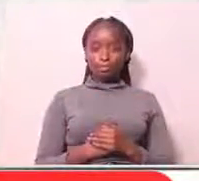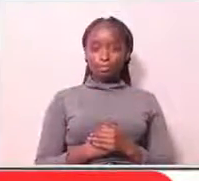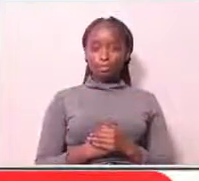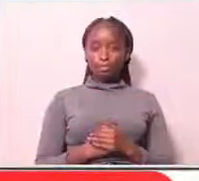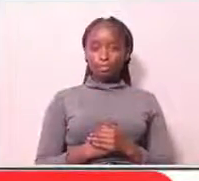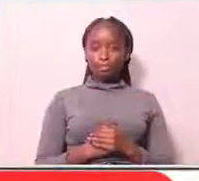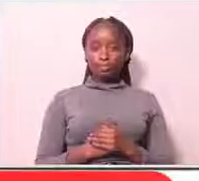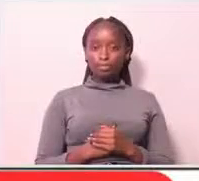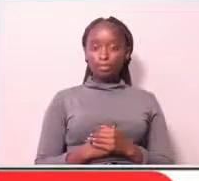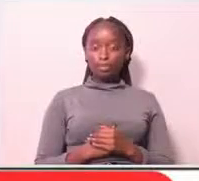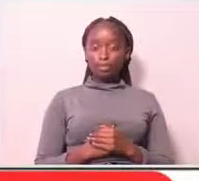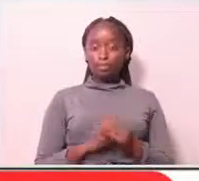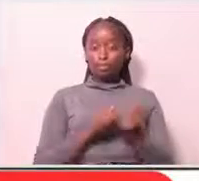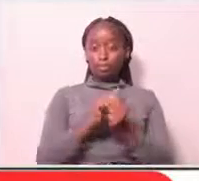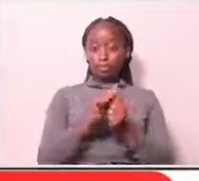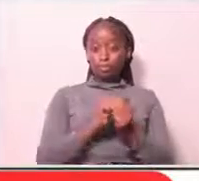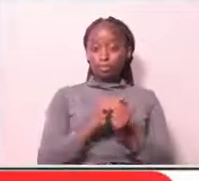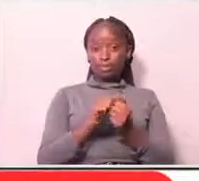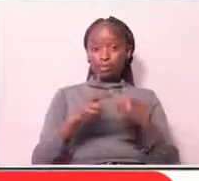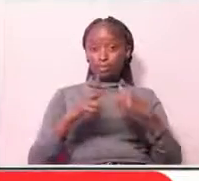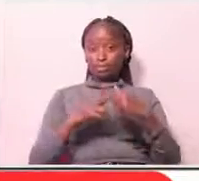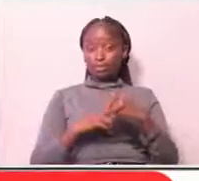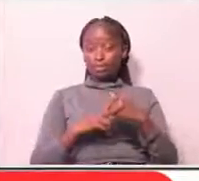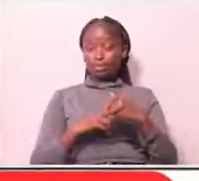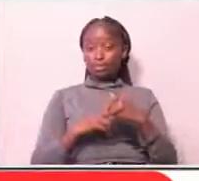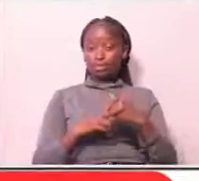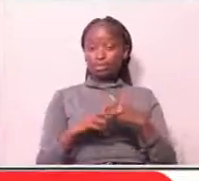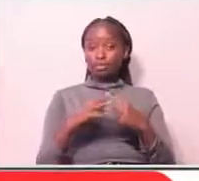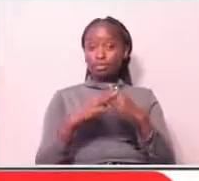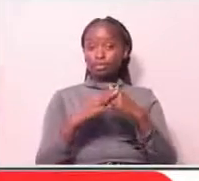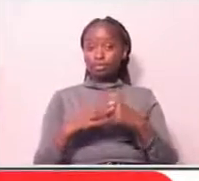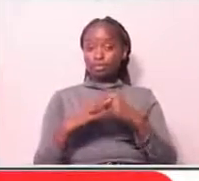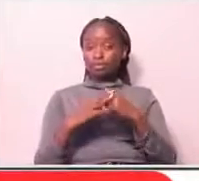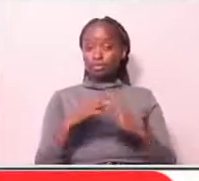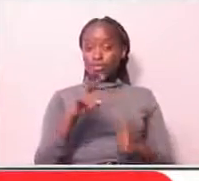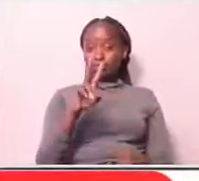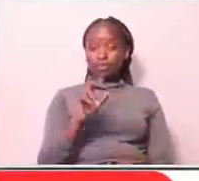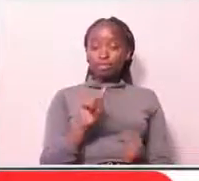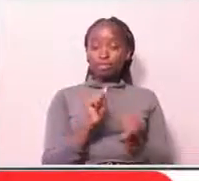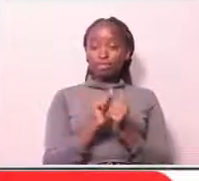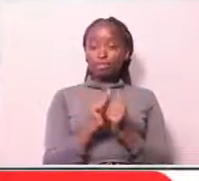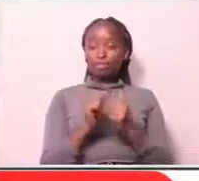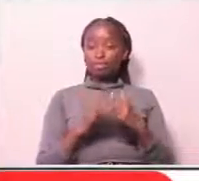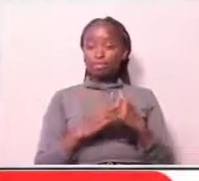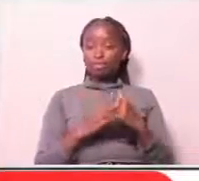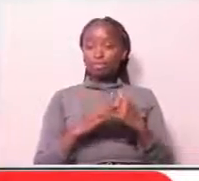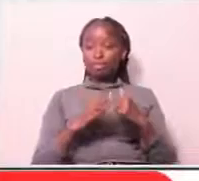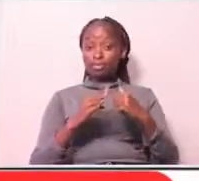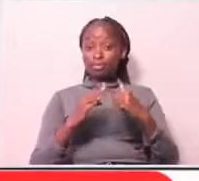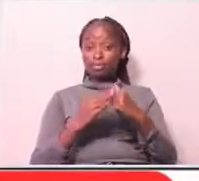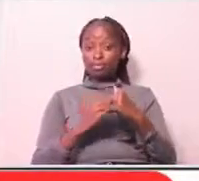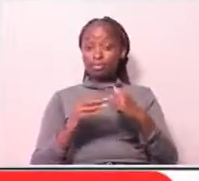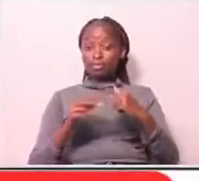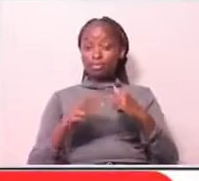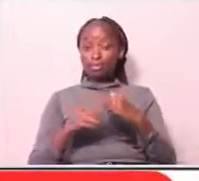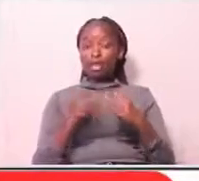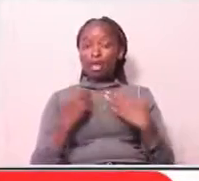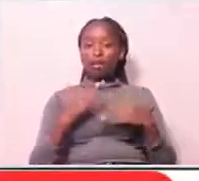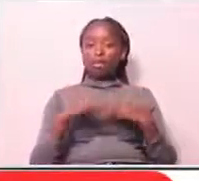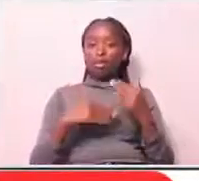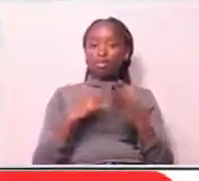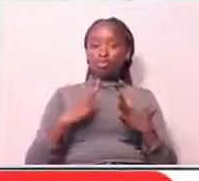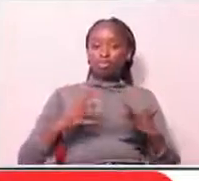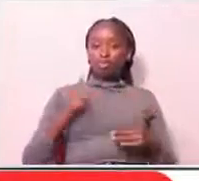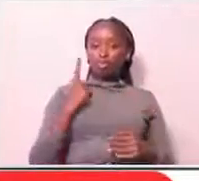Ijumaa ya tarehe 7 Agosti mwaka 1998 ni siku ambayo katu haitasahaulika haswa na